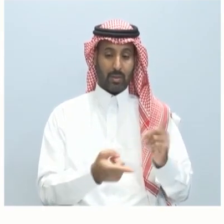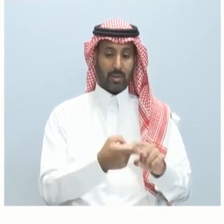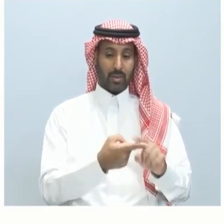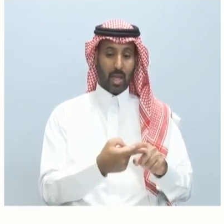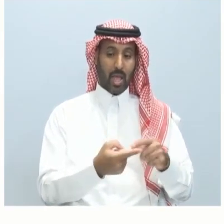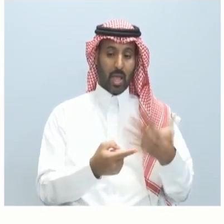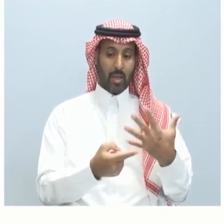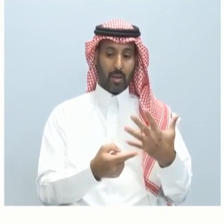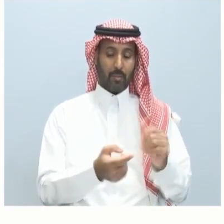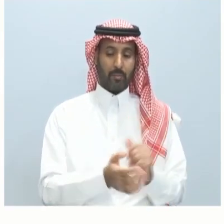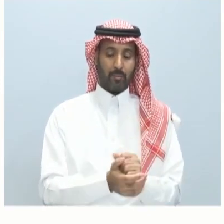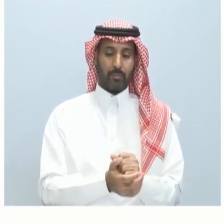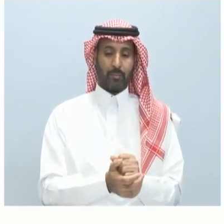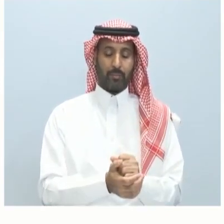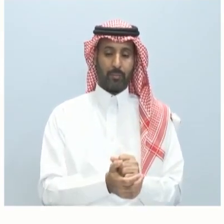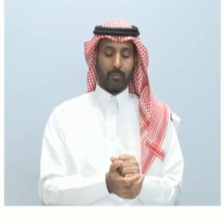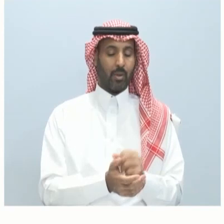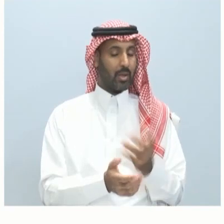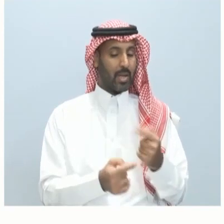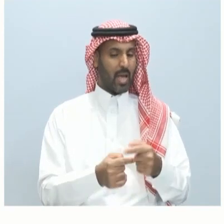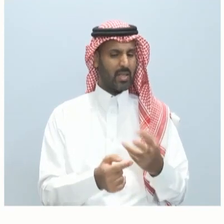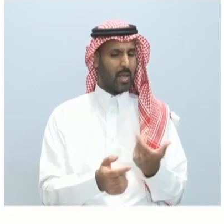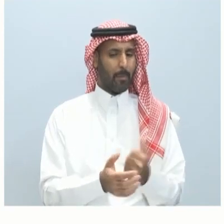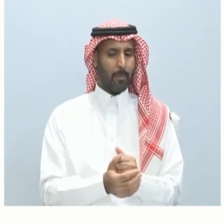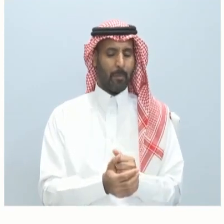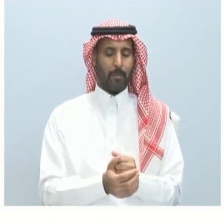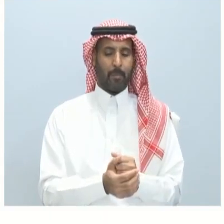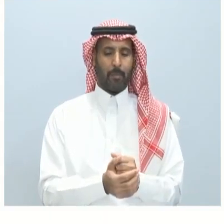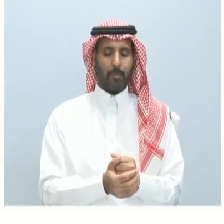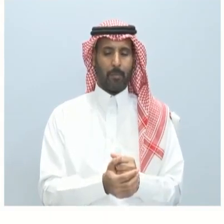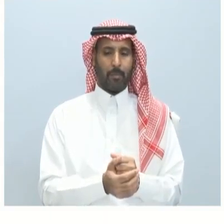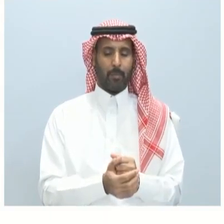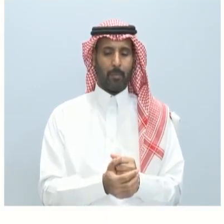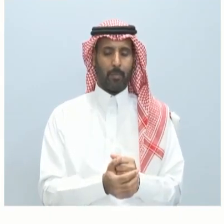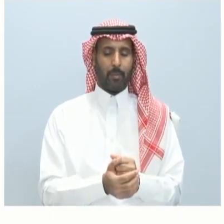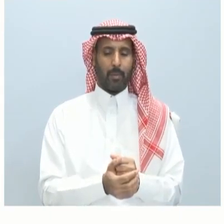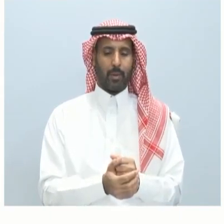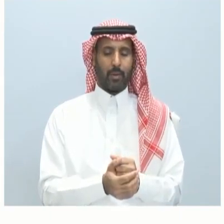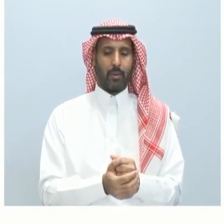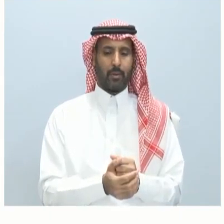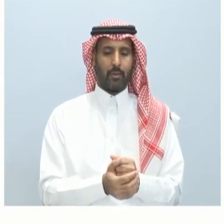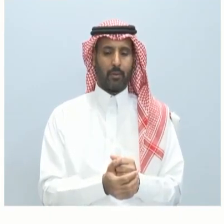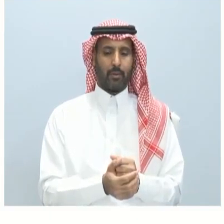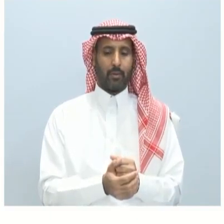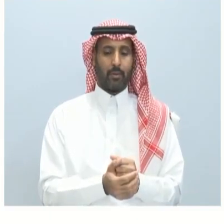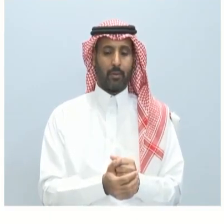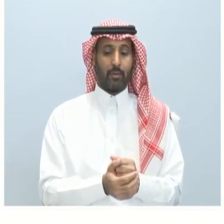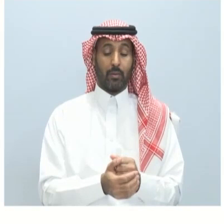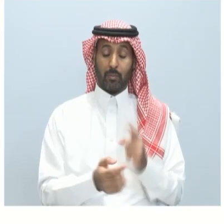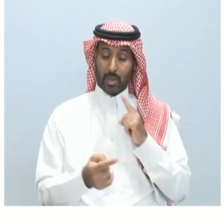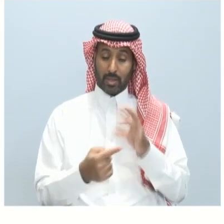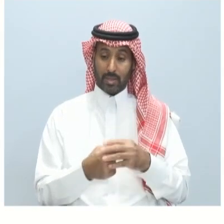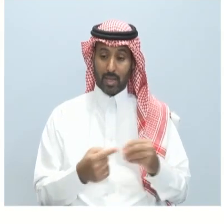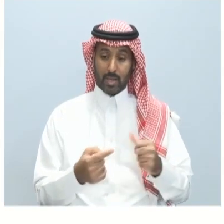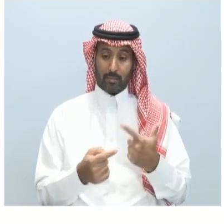اليها 5 ما هو ناتج هذه العمليه نعم من حصل منكم على سالب